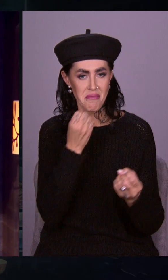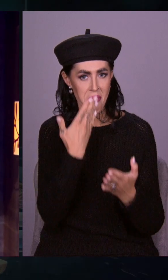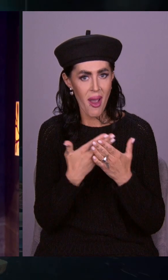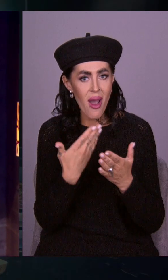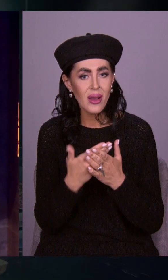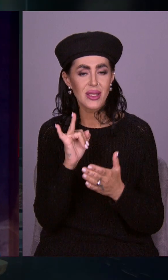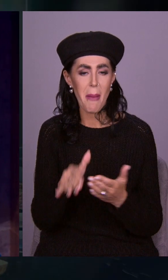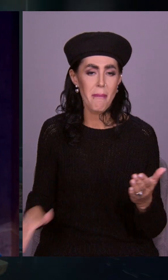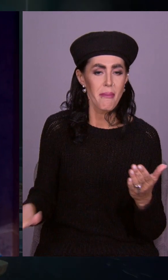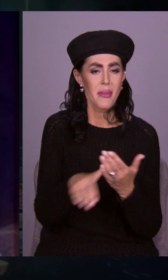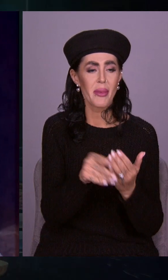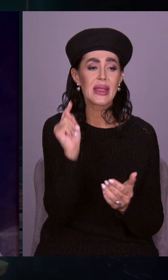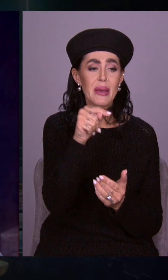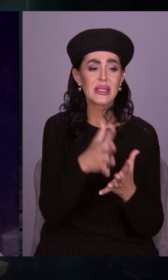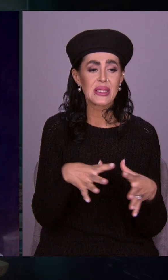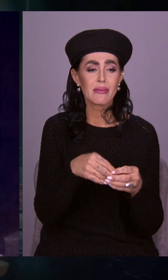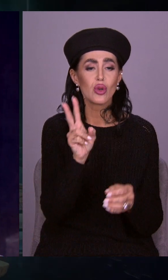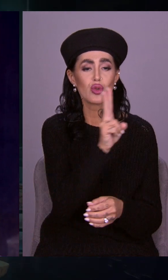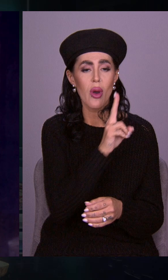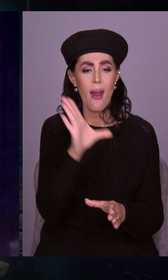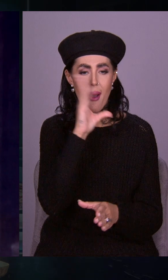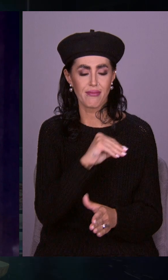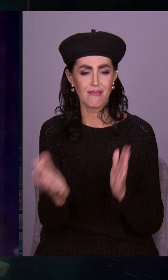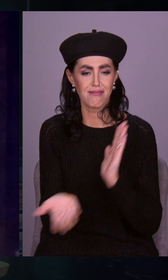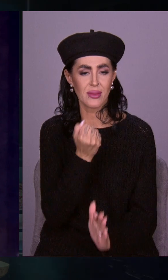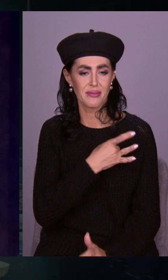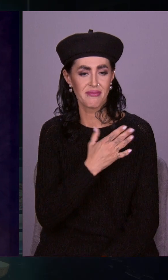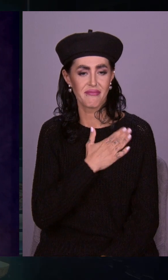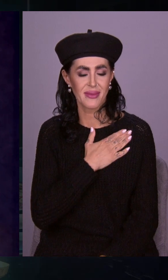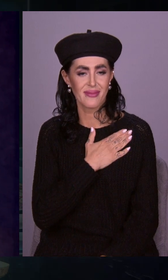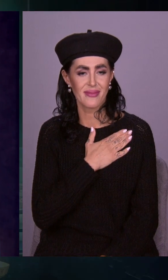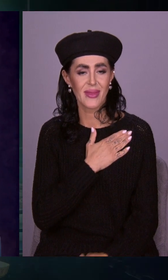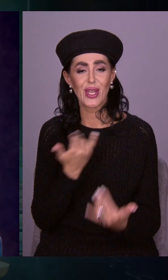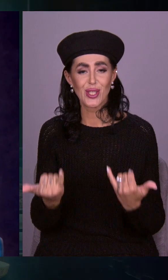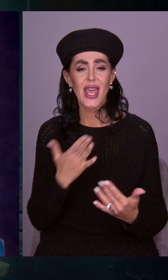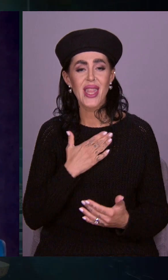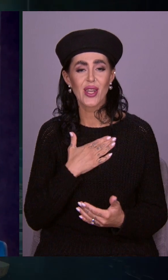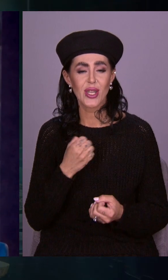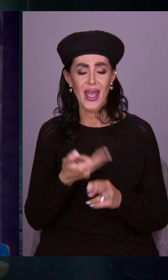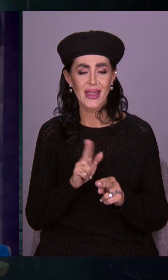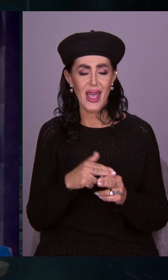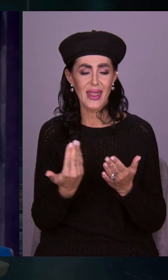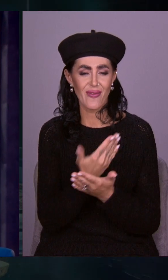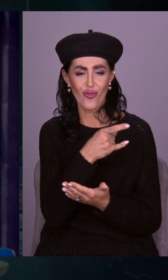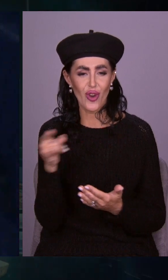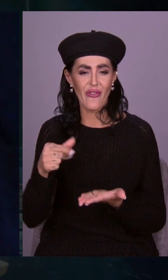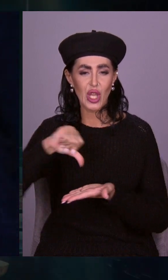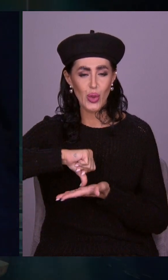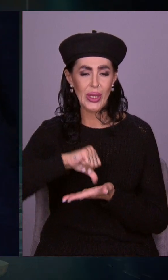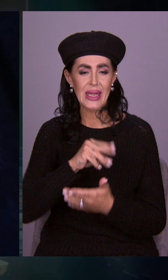допомогли родинам, які наважились на це. В нашій студії телеведучий, мій друг Тимур Мірошниченко.